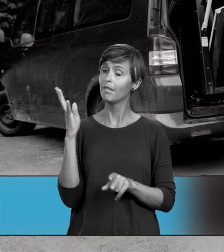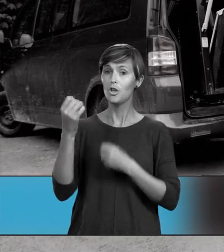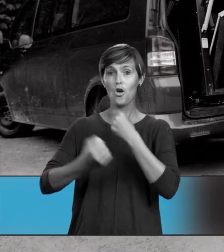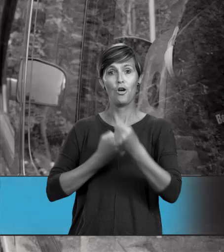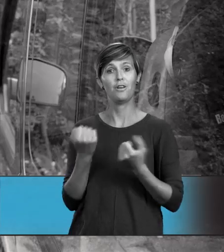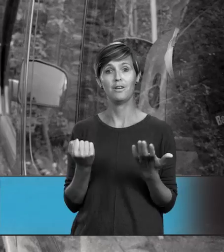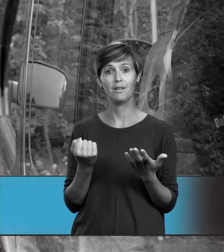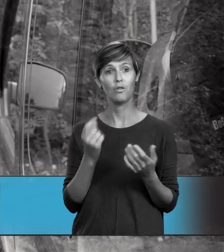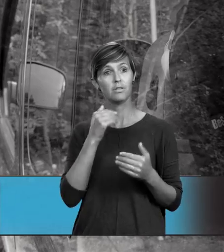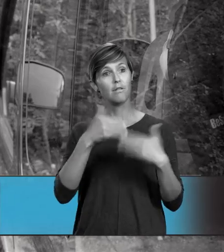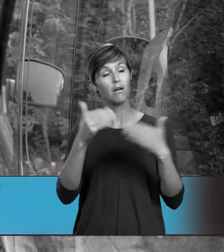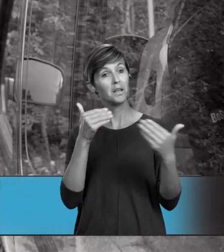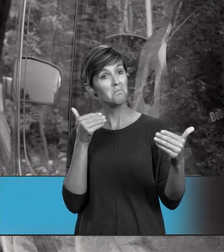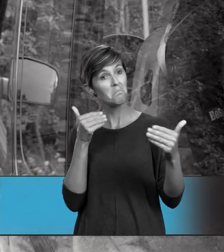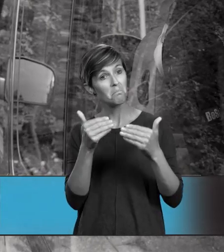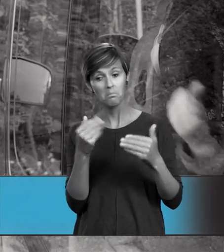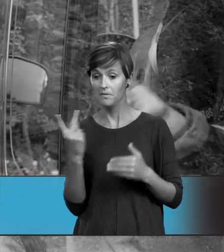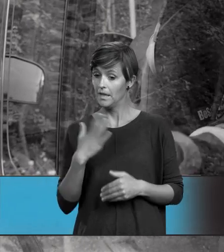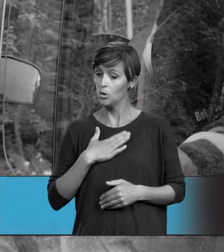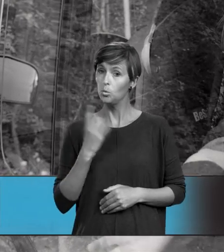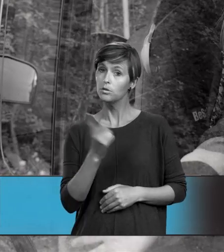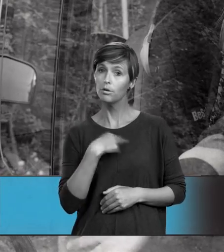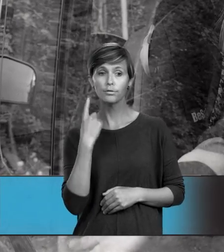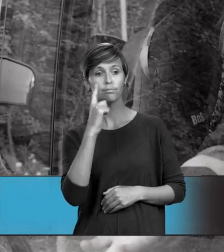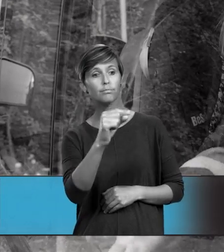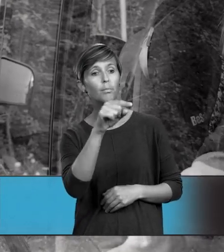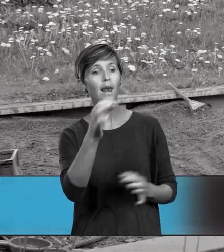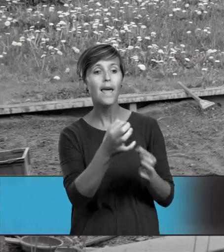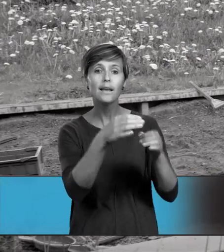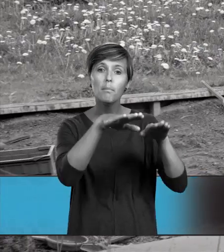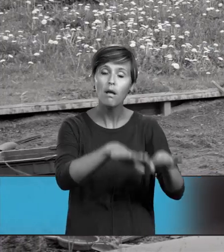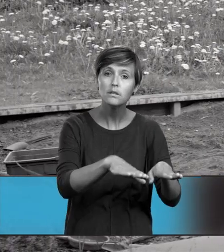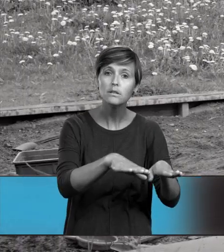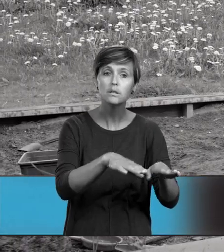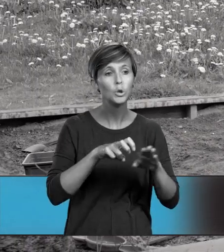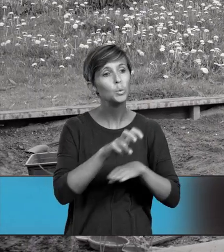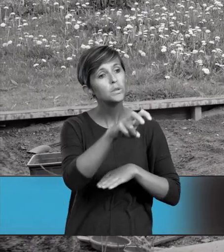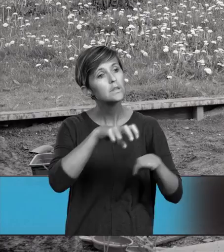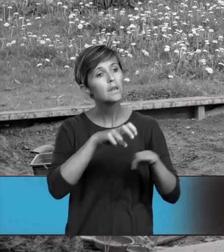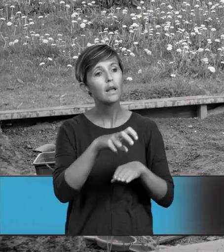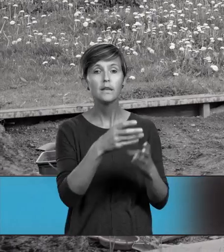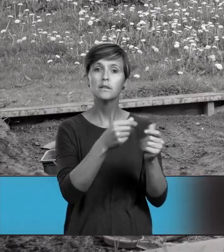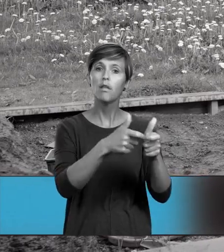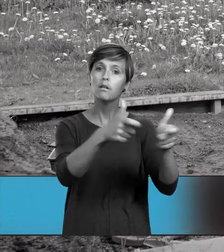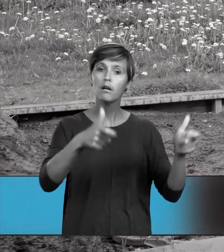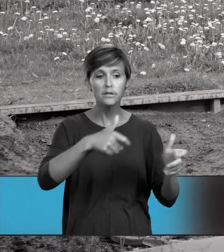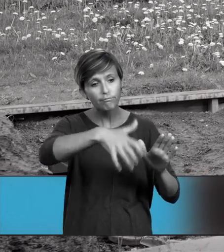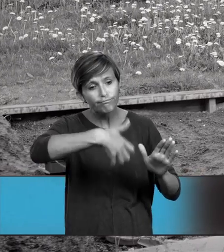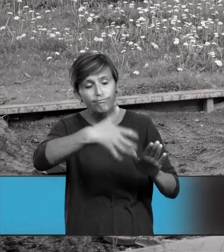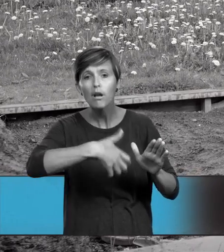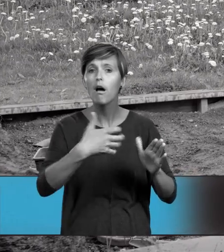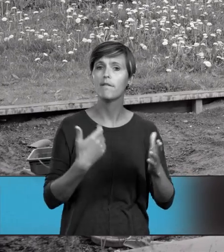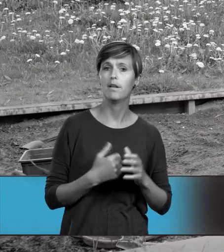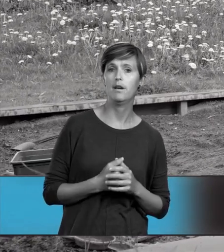alle andre gjør, ikke sant? Når dagen er omme, man koser seg kanskje, stikker ned på lekeplassen og husker litt, eller graver